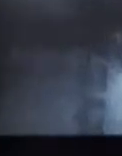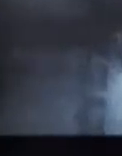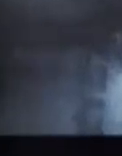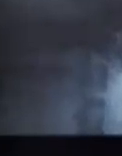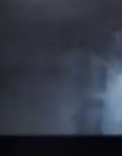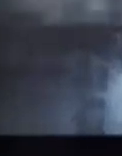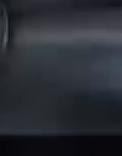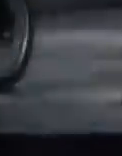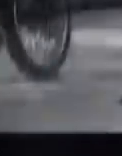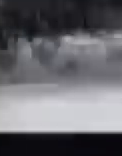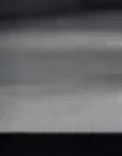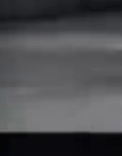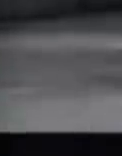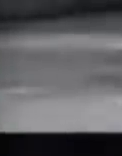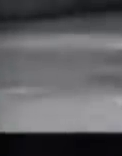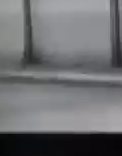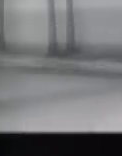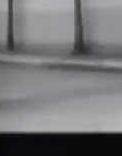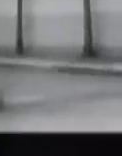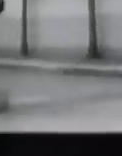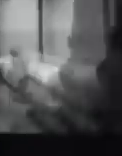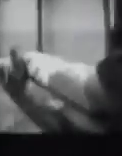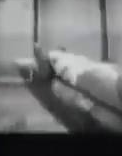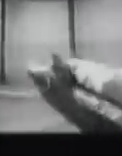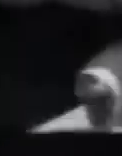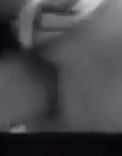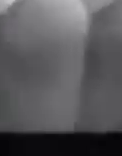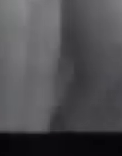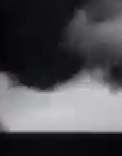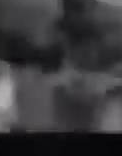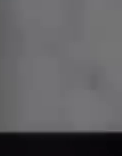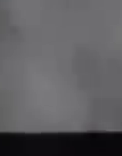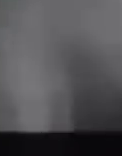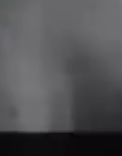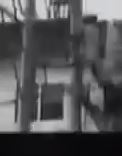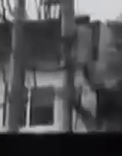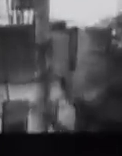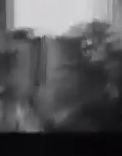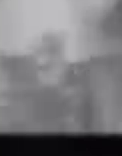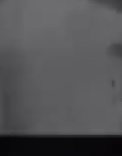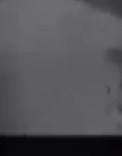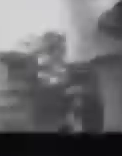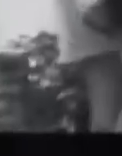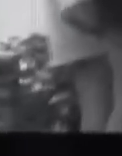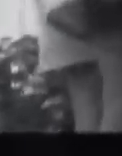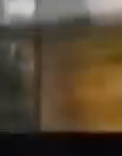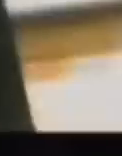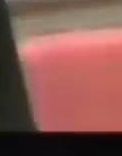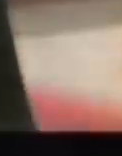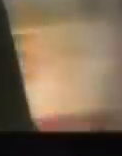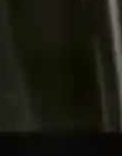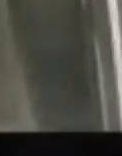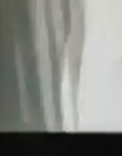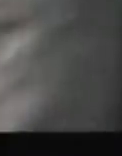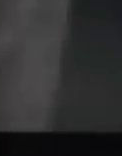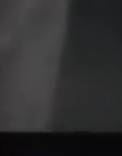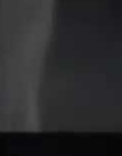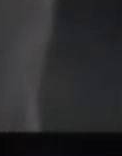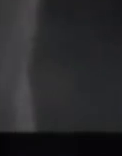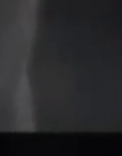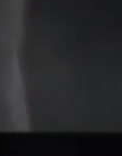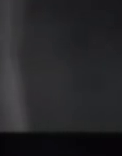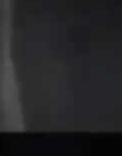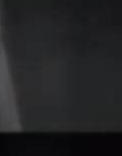Saya ka na sa kalokohan. Bigla siyang huminto sa harap ko, doon, na dinakma na po niya yung ari ko. Kasapul ko po yung plate number